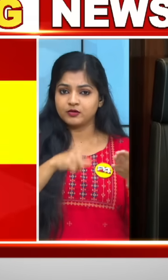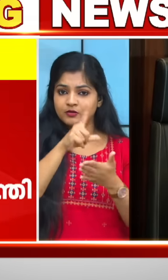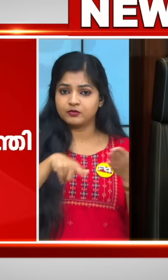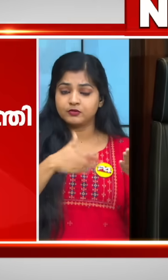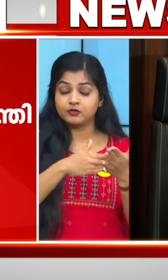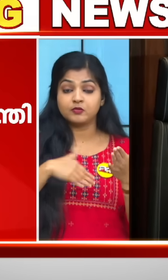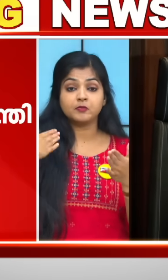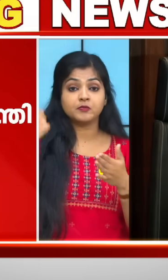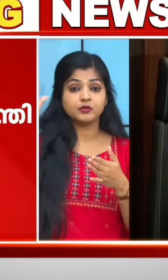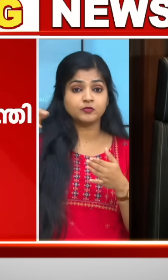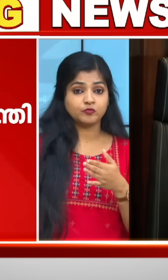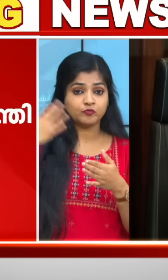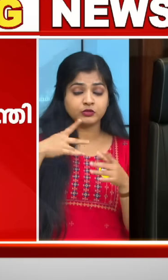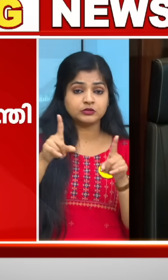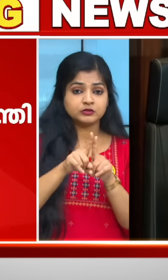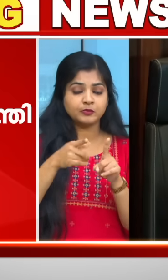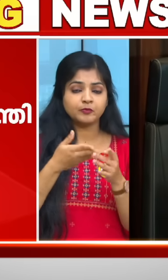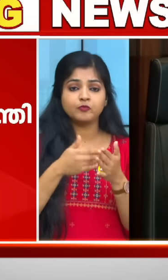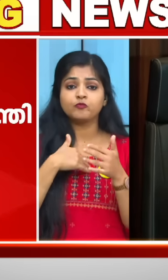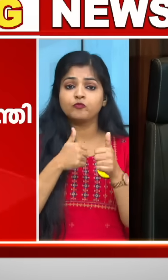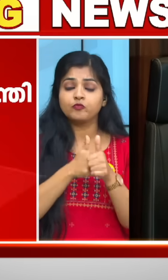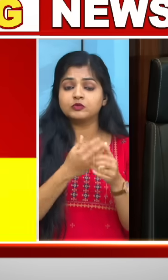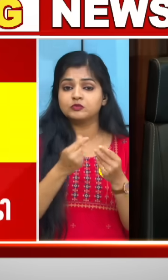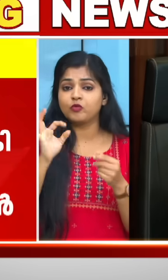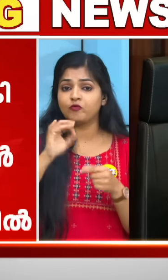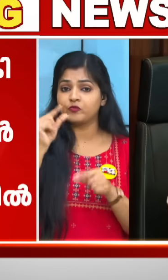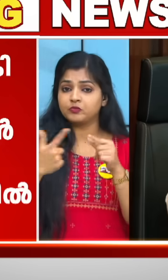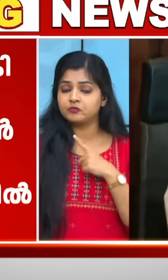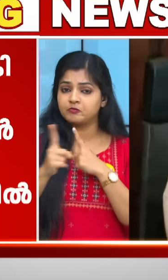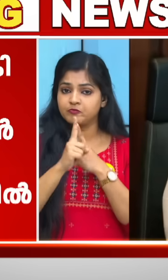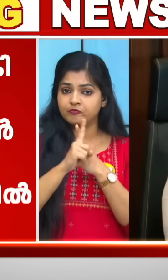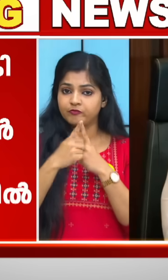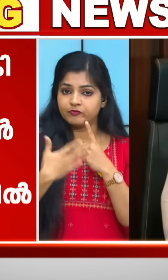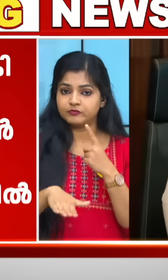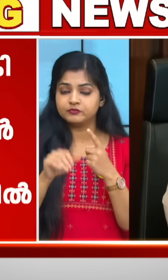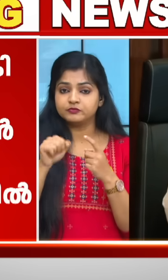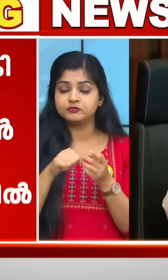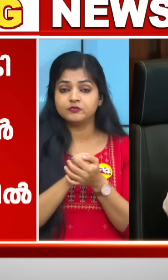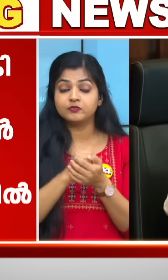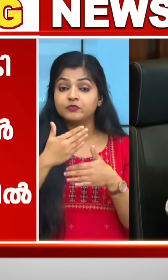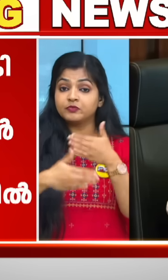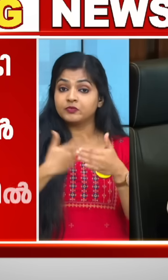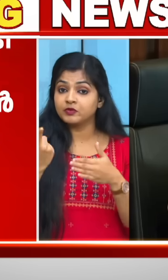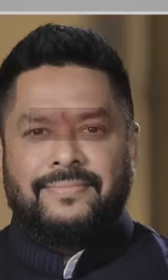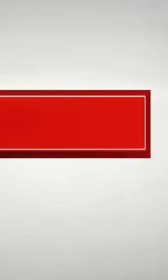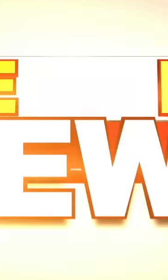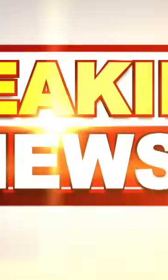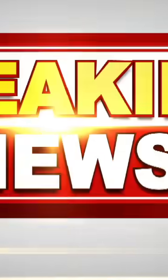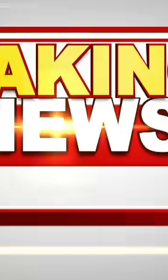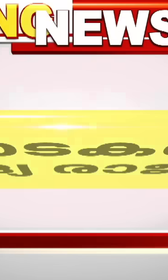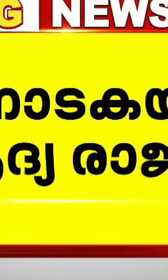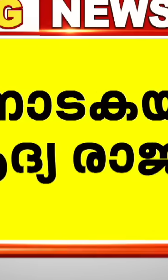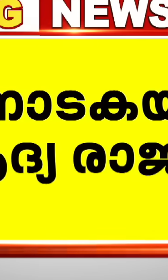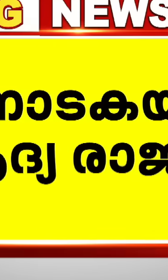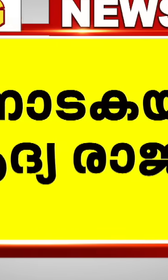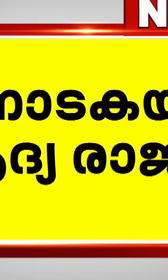നിർദ്ദേശപ്രകാരം എന്ന് പറഞ്ഞ് ചില ഉദ്യോഗസ്ഥർ തന്നെ സമീപിച്ചിരുന്നു എന്നും അതേ തുടർന്നാണ് ഇത്തരത്തിൽ ഒരു ക്രമക്കേട് നടന്നതെന്നും ഈ